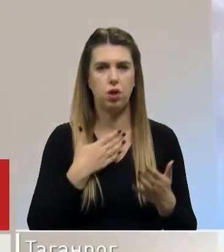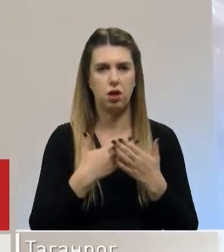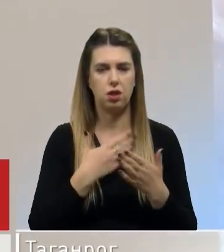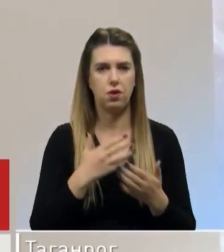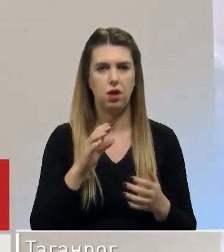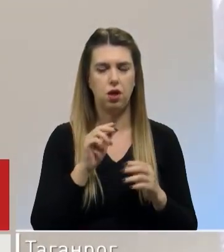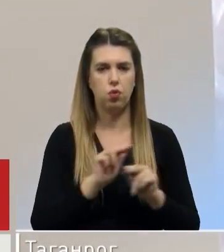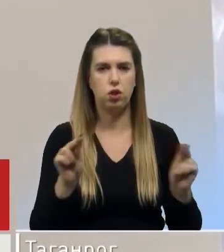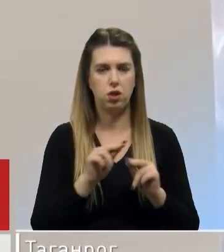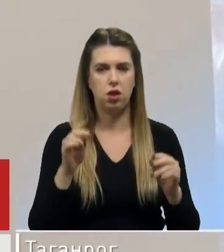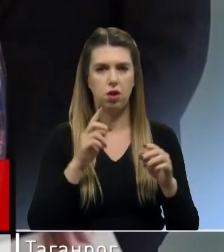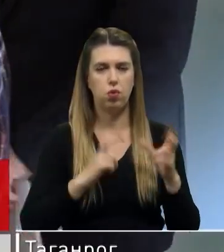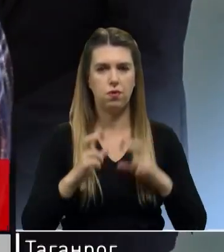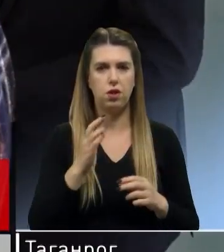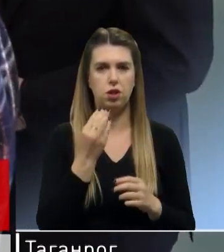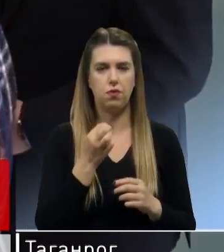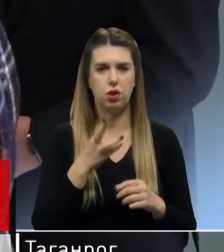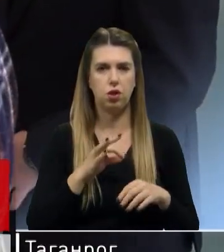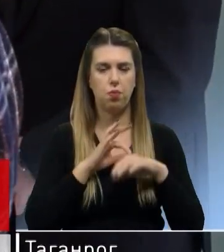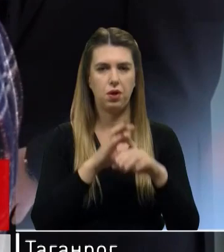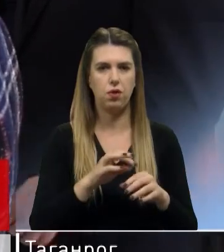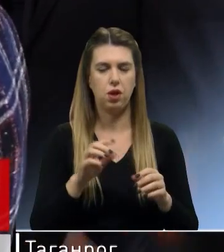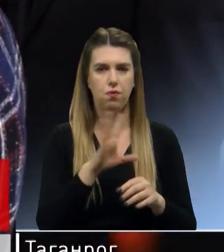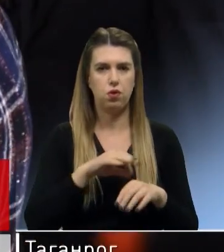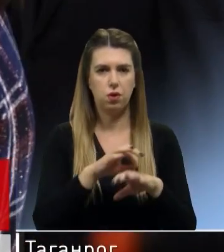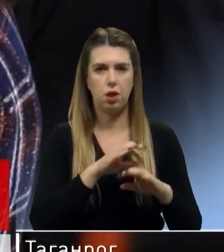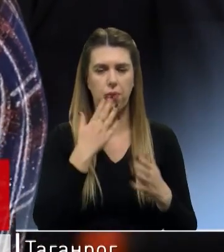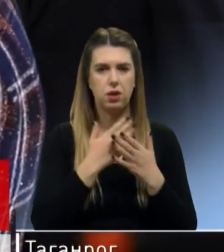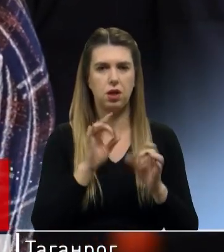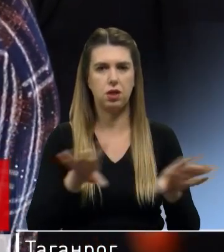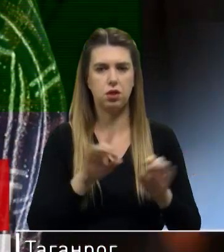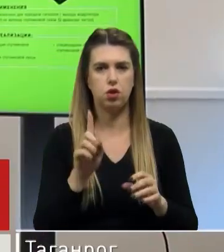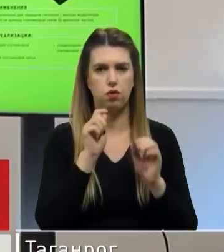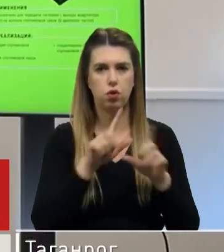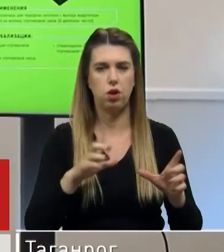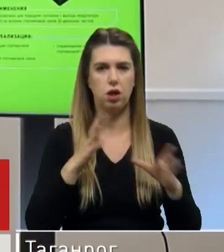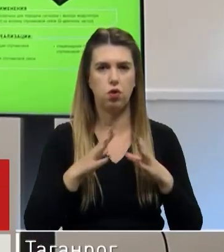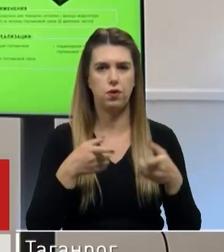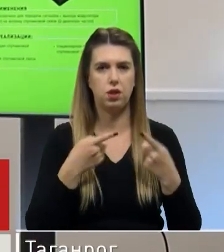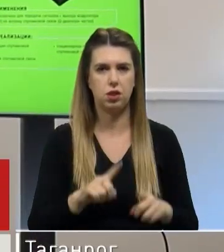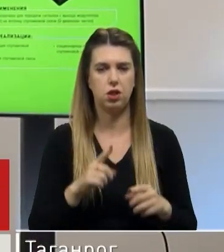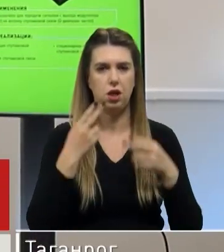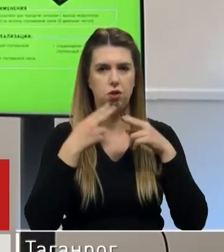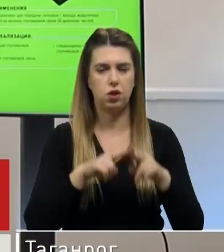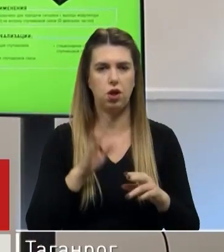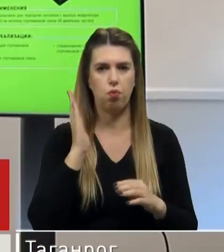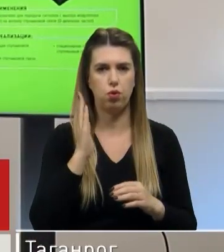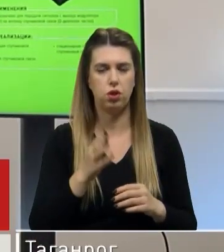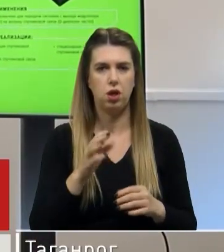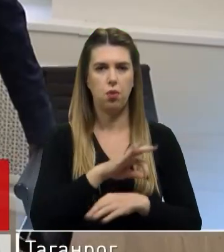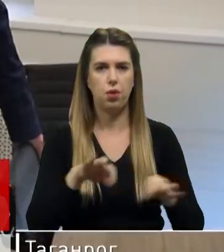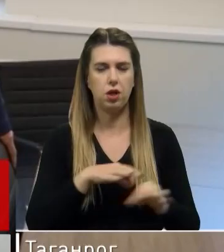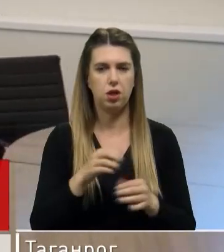активно. Ректор университета Инна Шевченко провела экскурсию для главы региона и рассказала, что в школе готовят настоящих инженеров будущего.